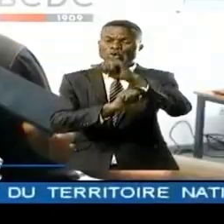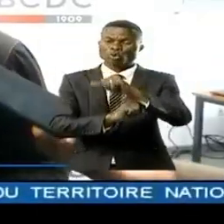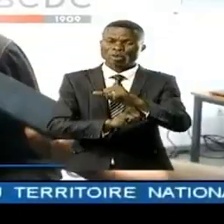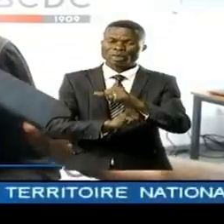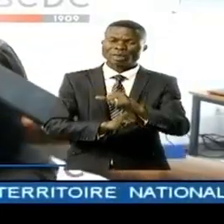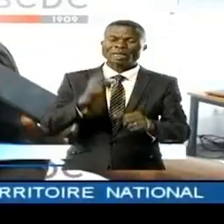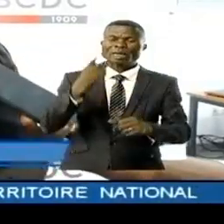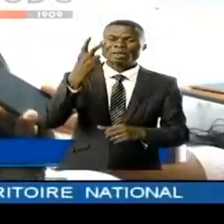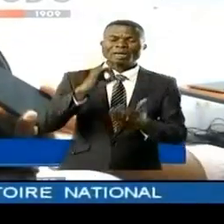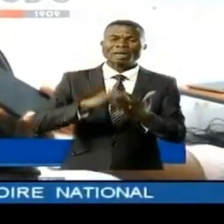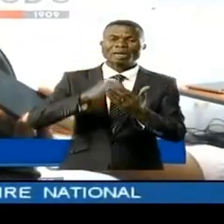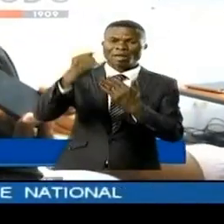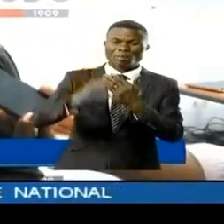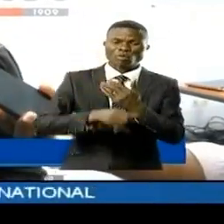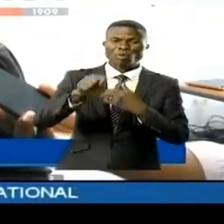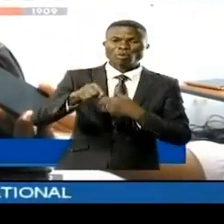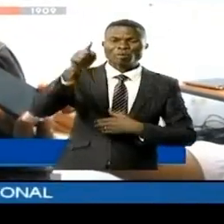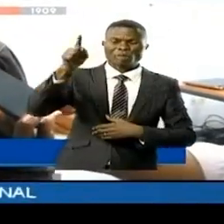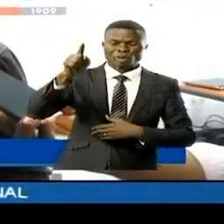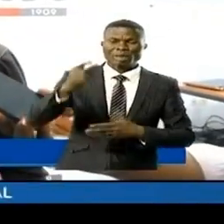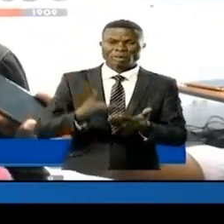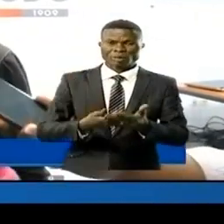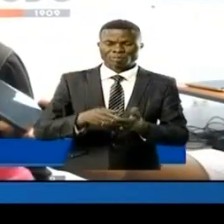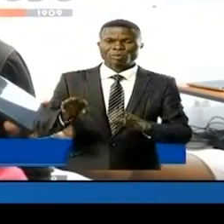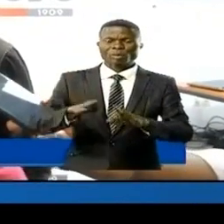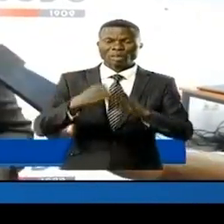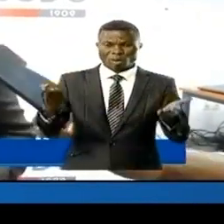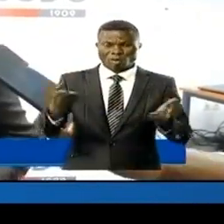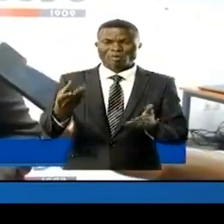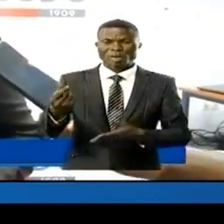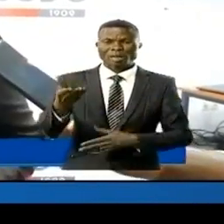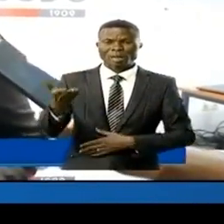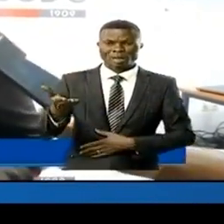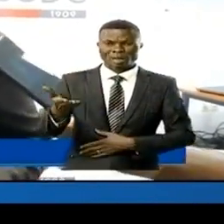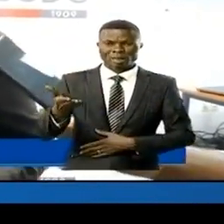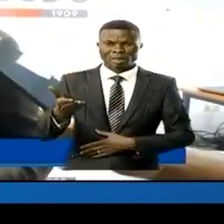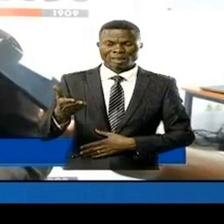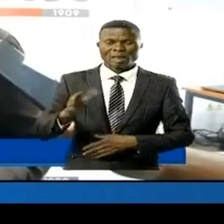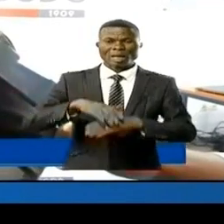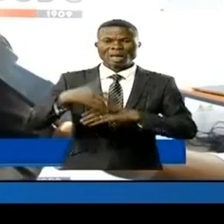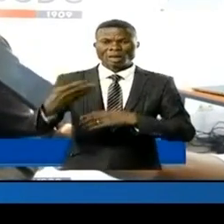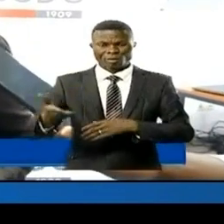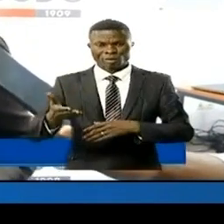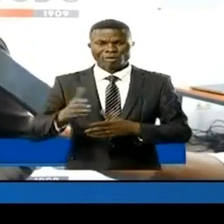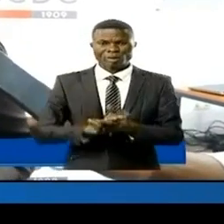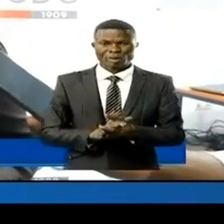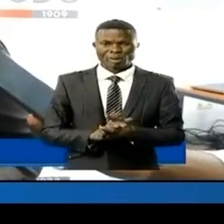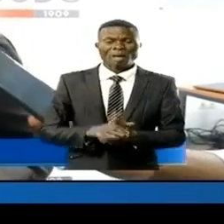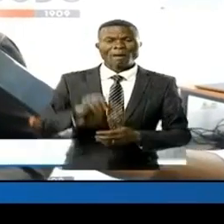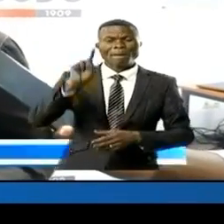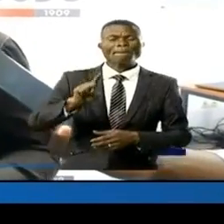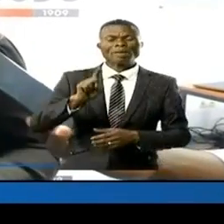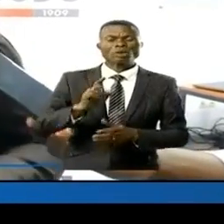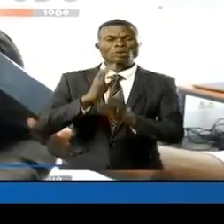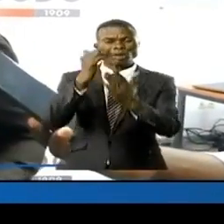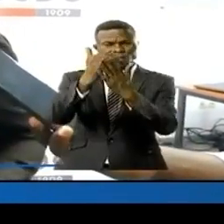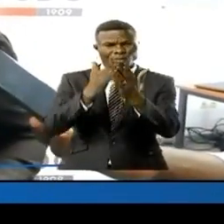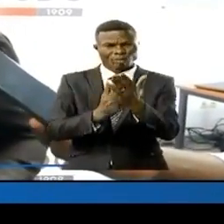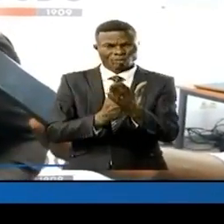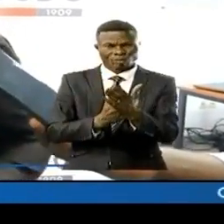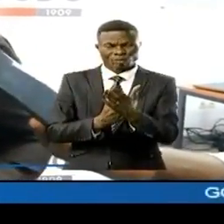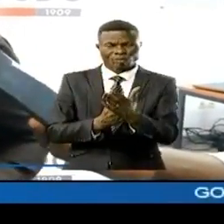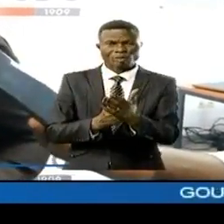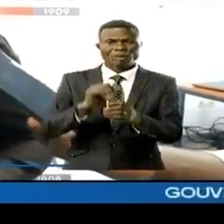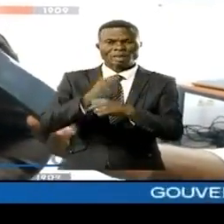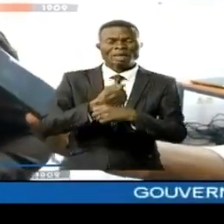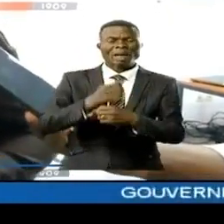aujourd'hui comment fera ouvrir le ban l'étape d'après l'expression de besoin ensuite la structuration